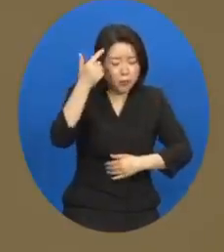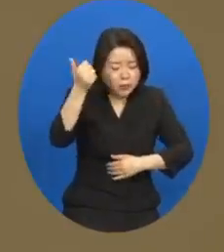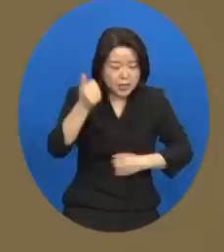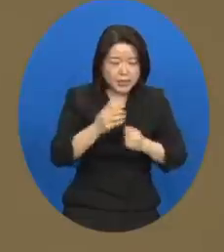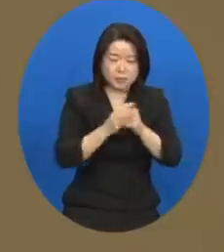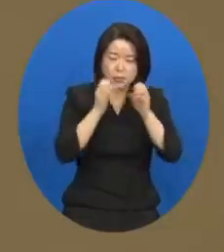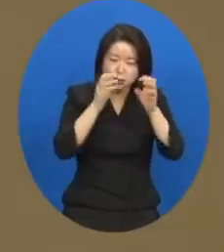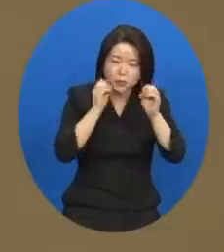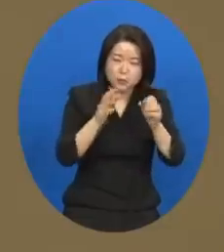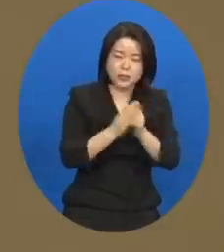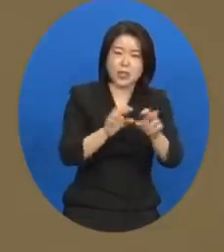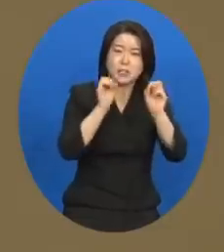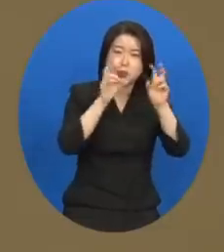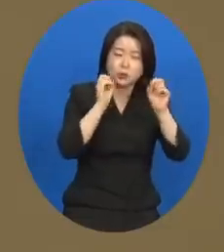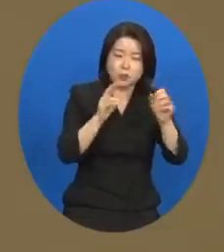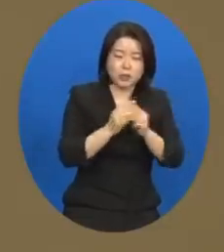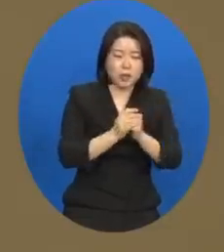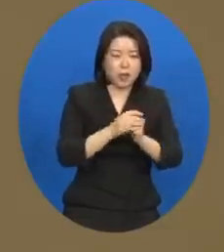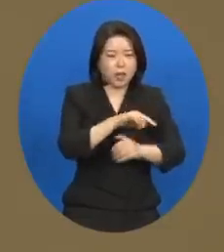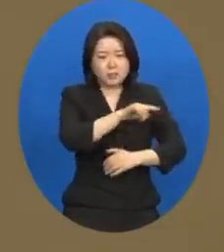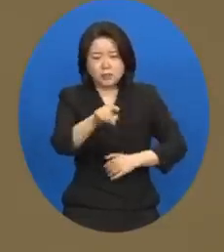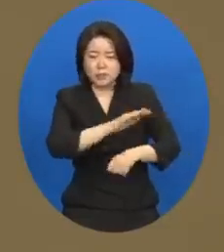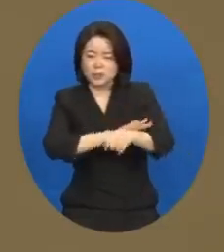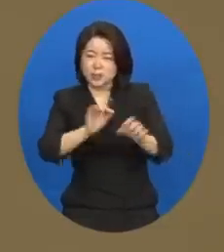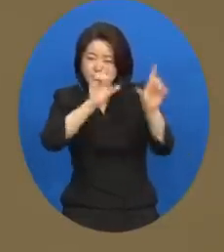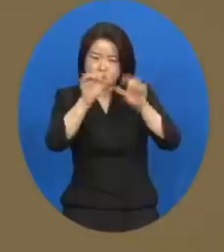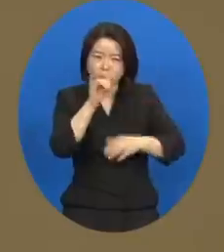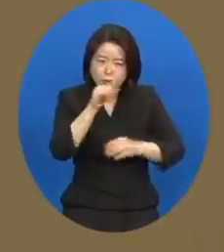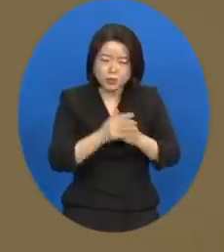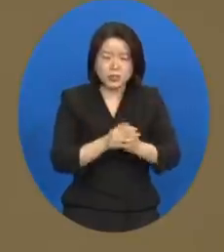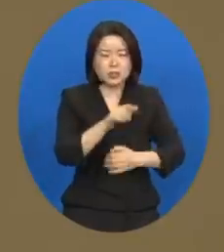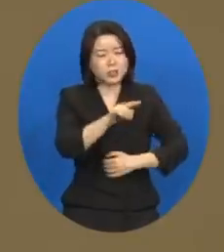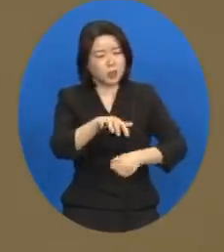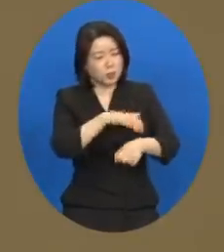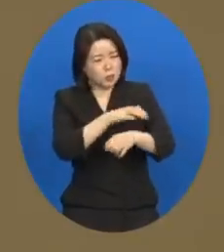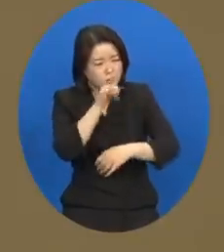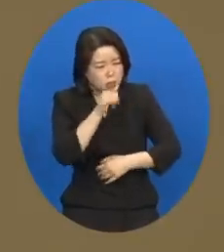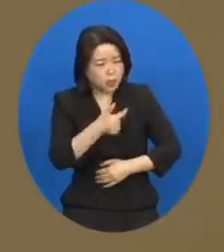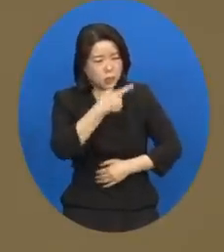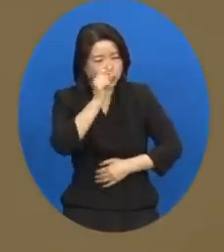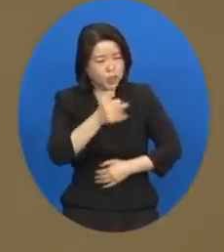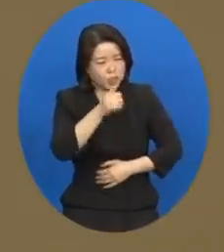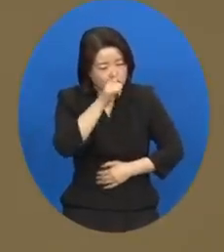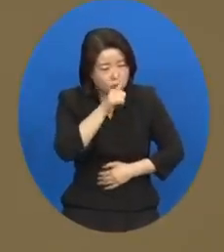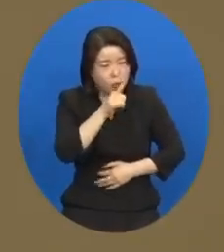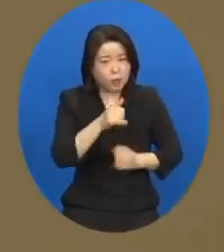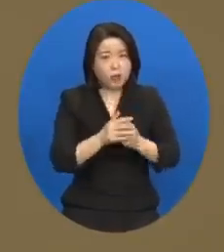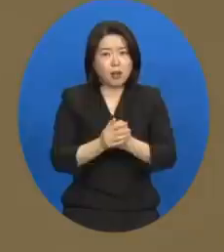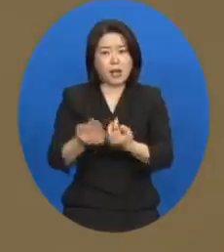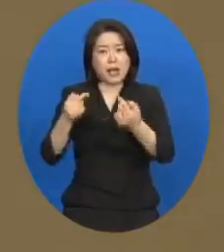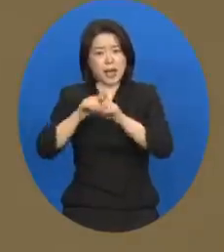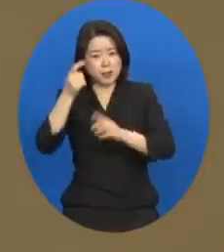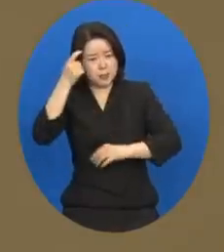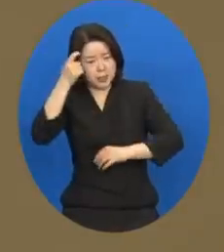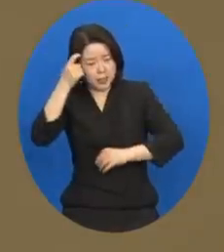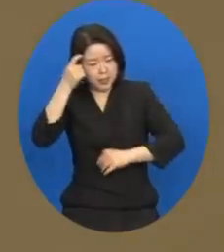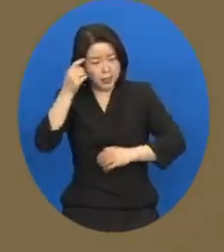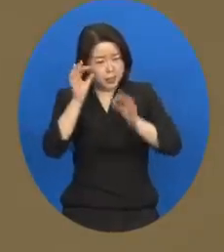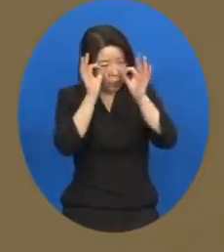살고는 있는지, 그들에게 불편한 것이나 모질함은 없는지 함께 생각하지